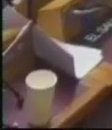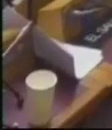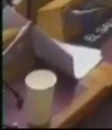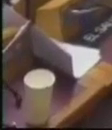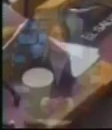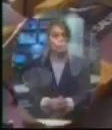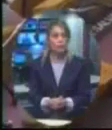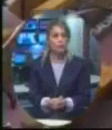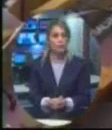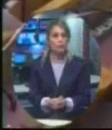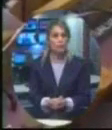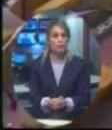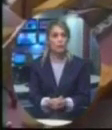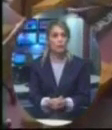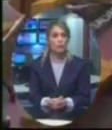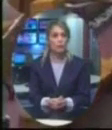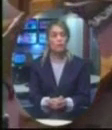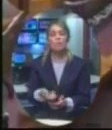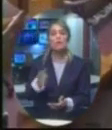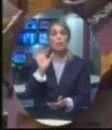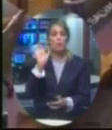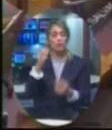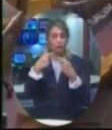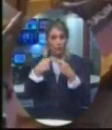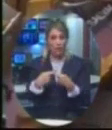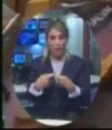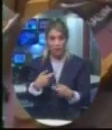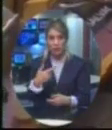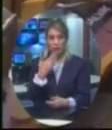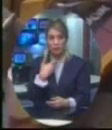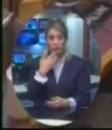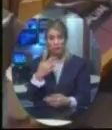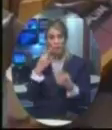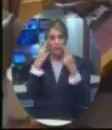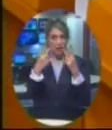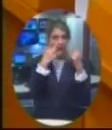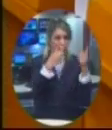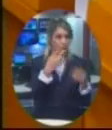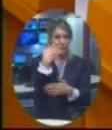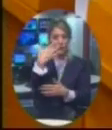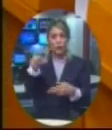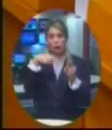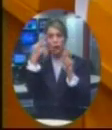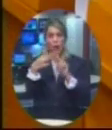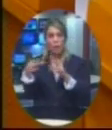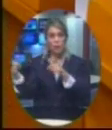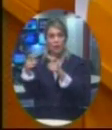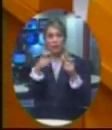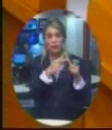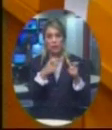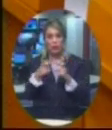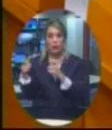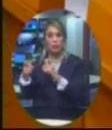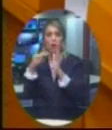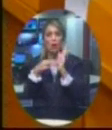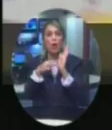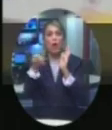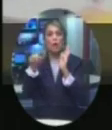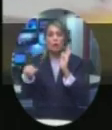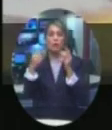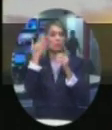עבור חברי הכנסת הישראלים המבקרים במהלך הפגרה במדינות העולם בכנסים שונים, התמונות האלה כבר אינן